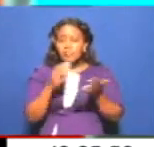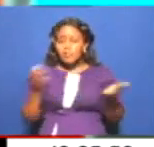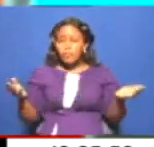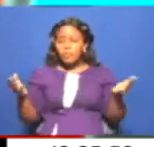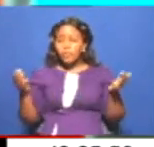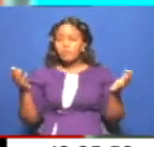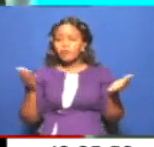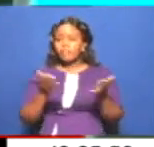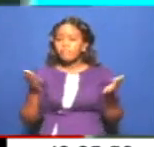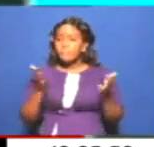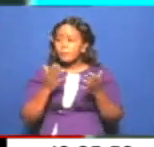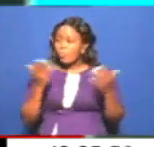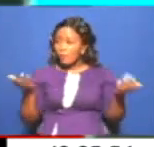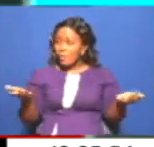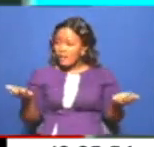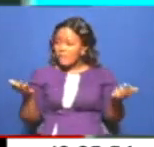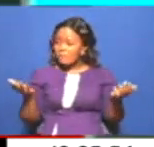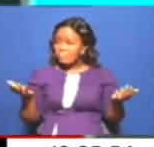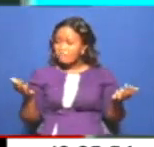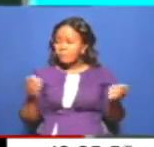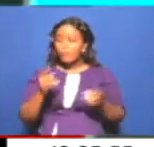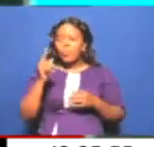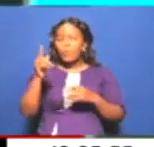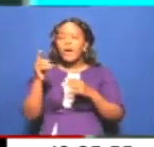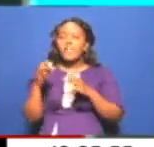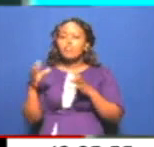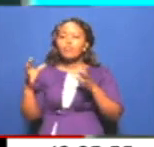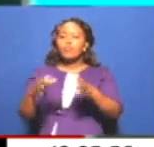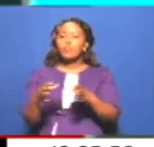situation ambayo utapata pande hii ambayo